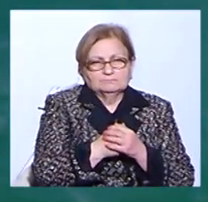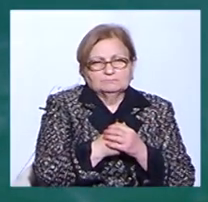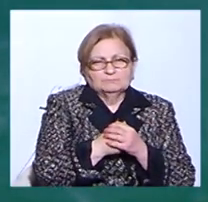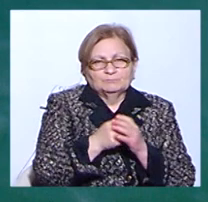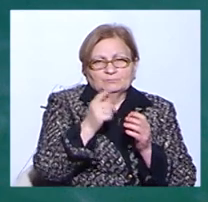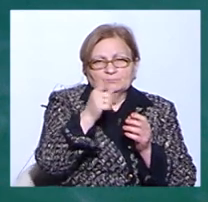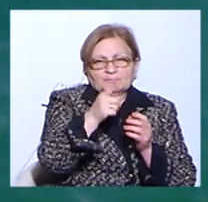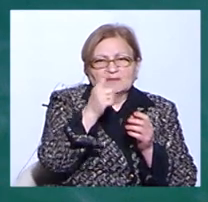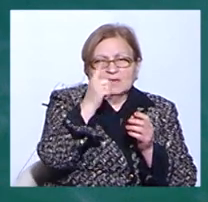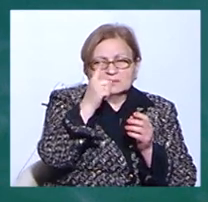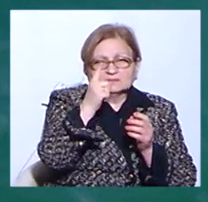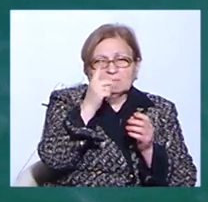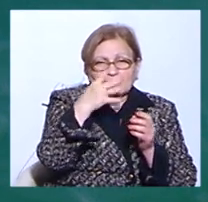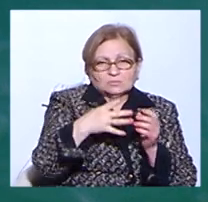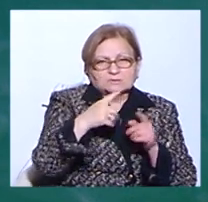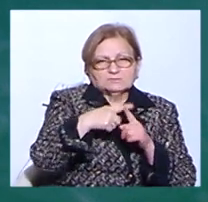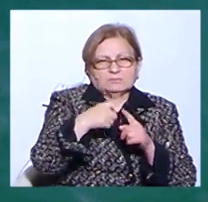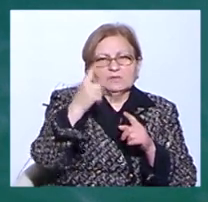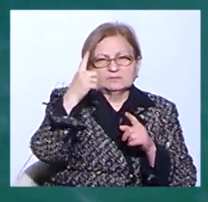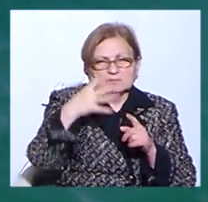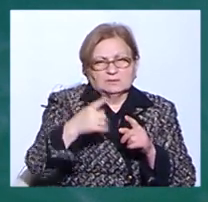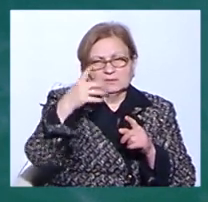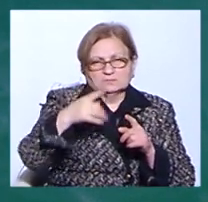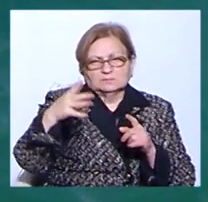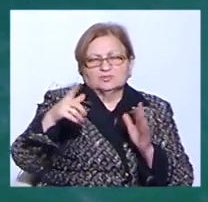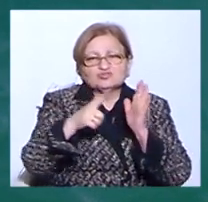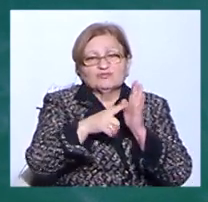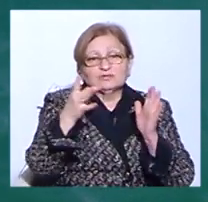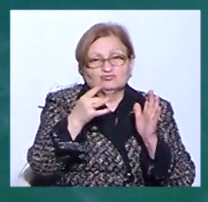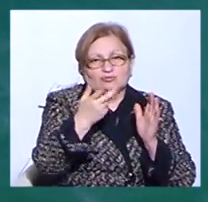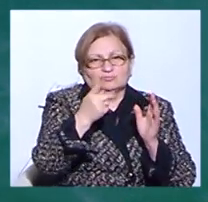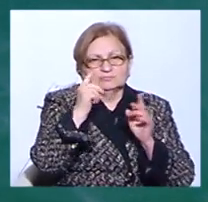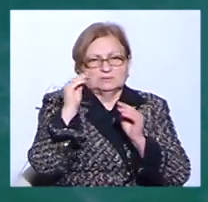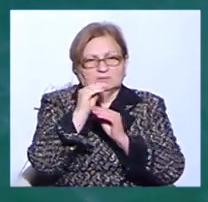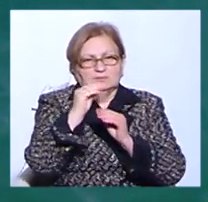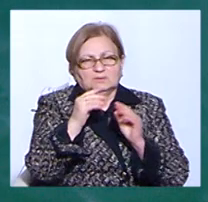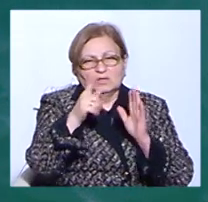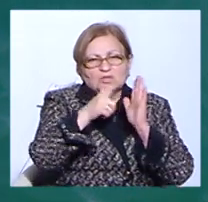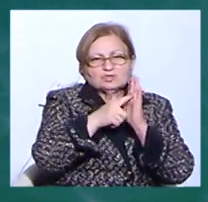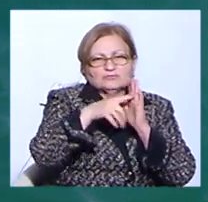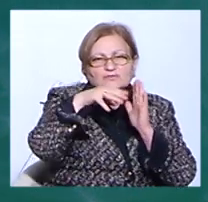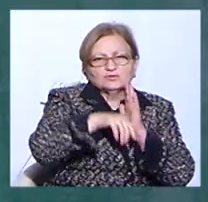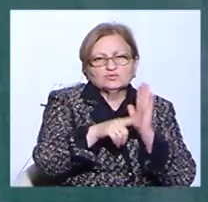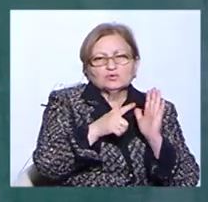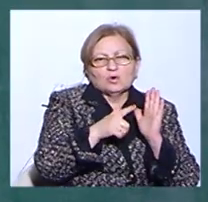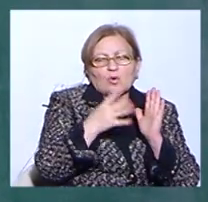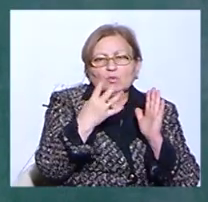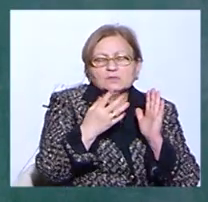ეს იქნება 1/4-ს დამატებული 1/4 დამატებული 1/4 და 1/4 7 ჯერ. 7-ში 4 რამდენჯერ